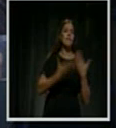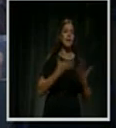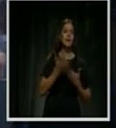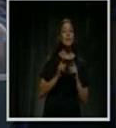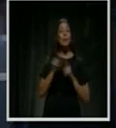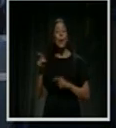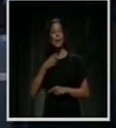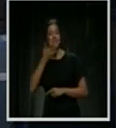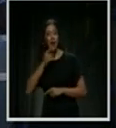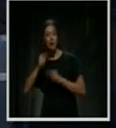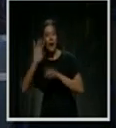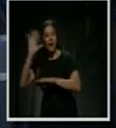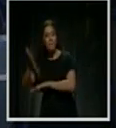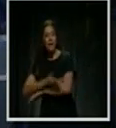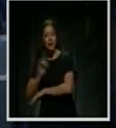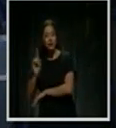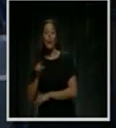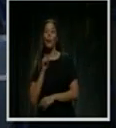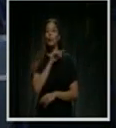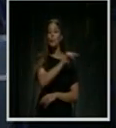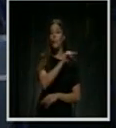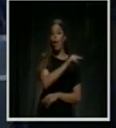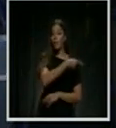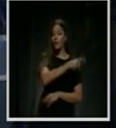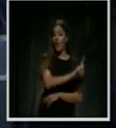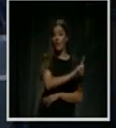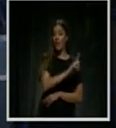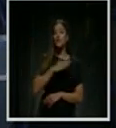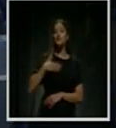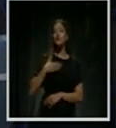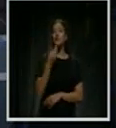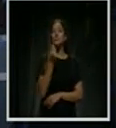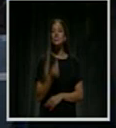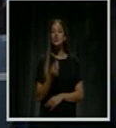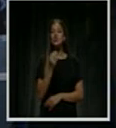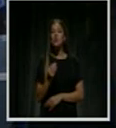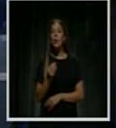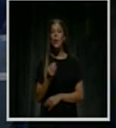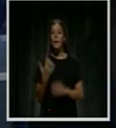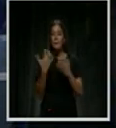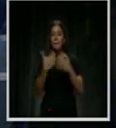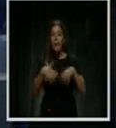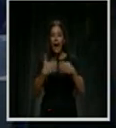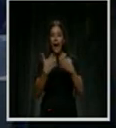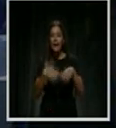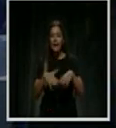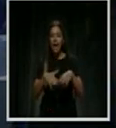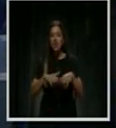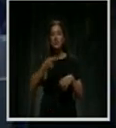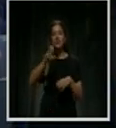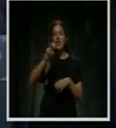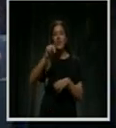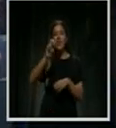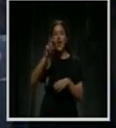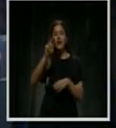l-ambjent. Ma semmix illi jridu jixtru propju generators illi jaħdmu bid-diesel ħajerġa' jieħu